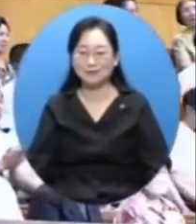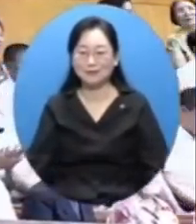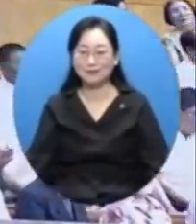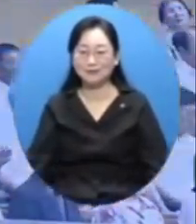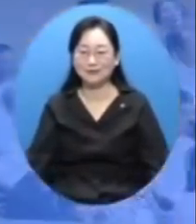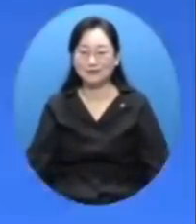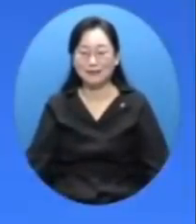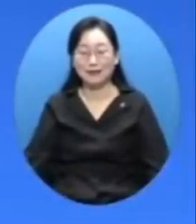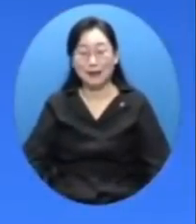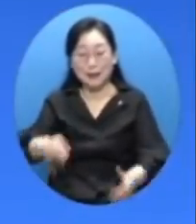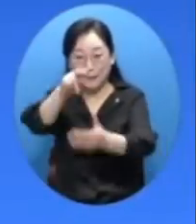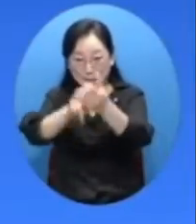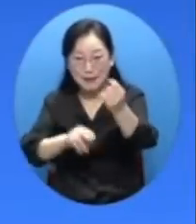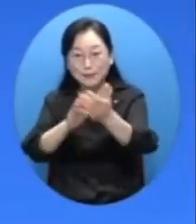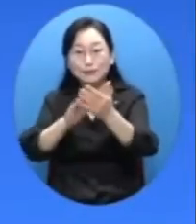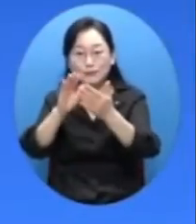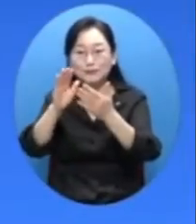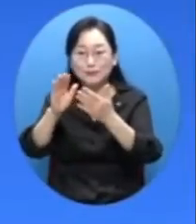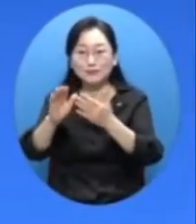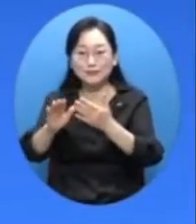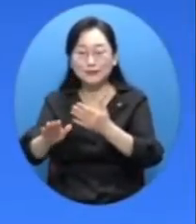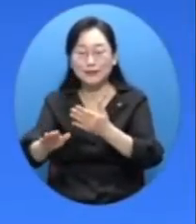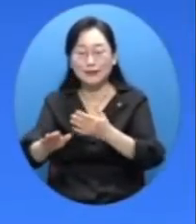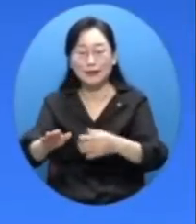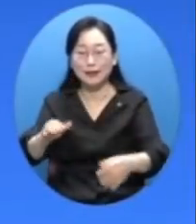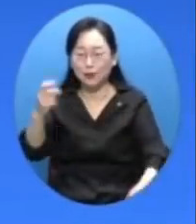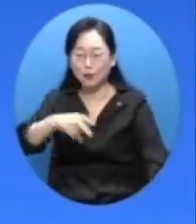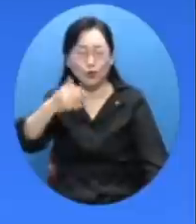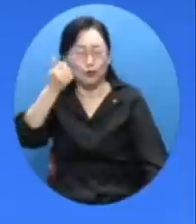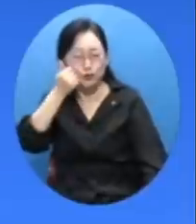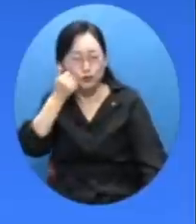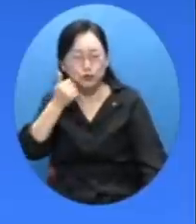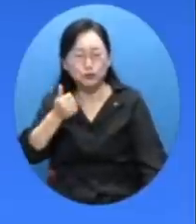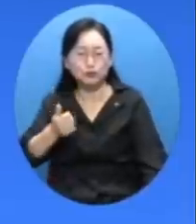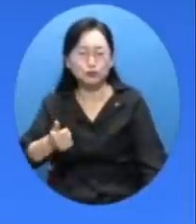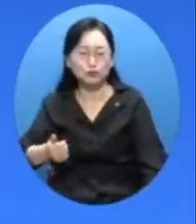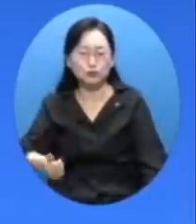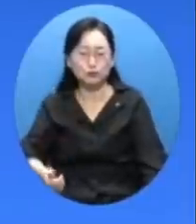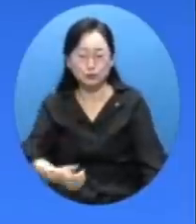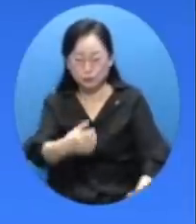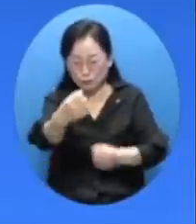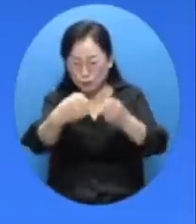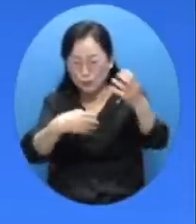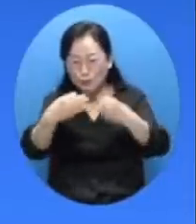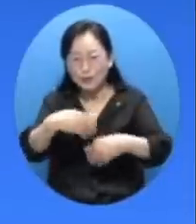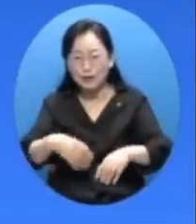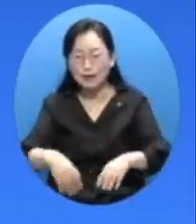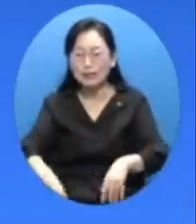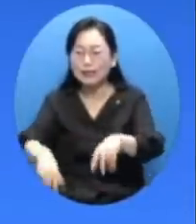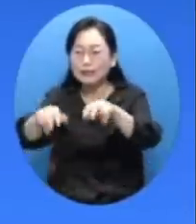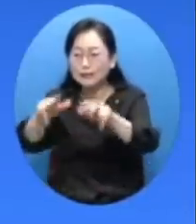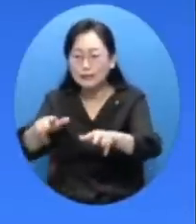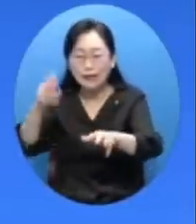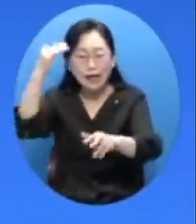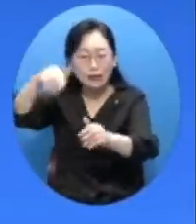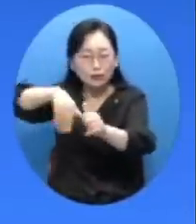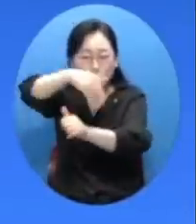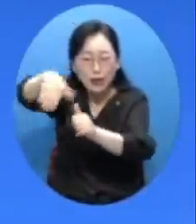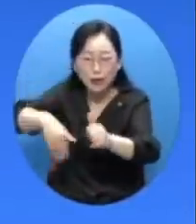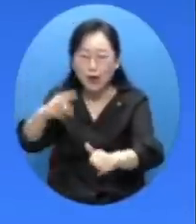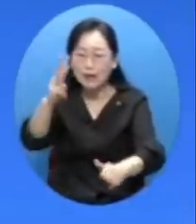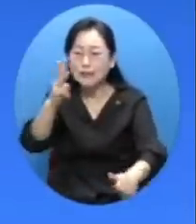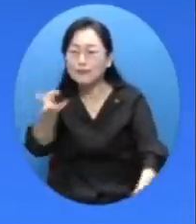아 매각이 됐는데 또 주변에서 그이 지금 한국 상황에서